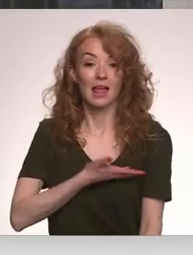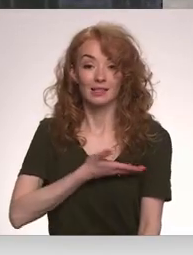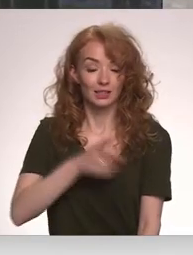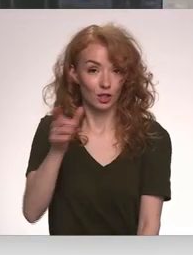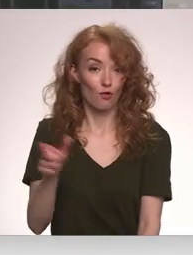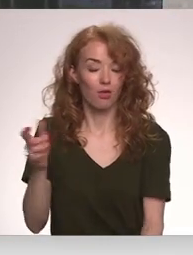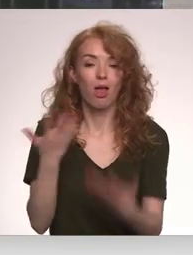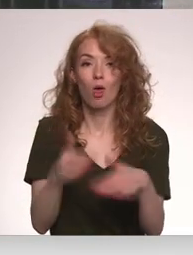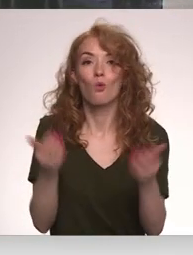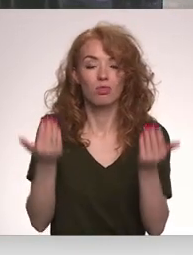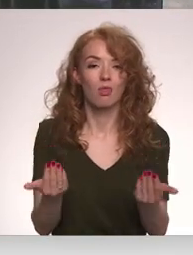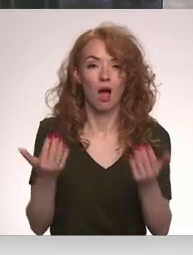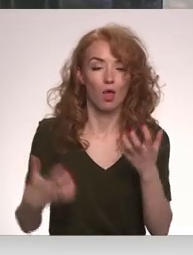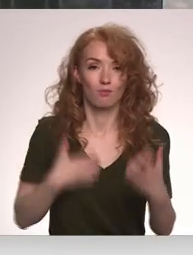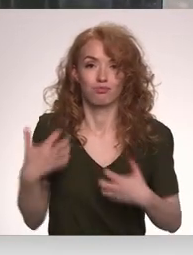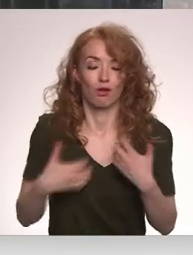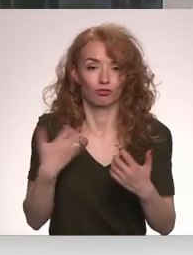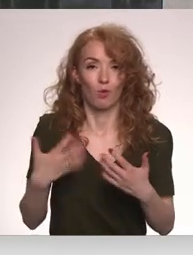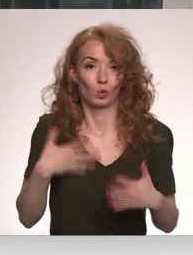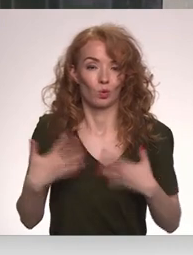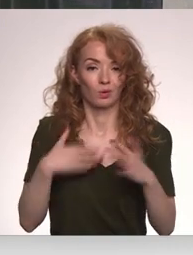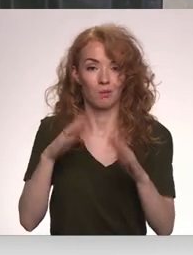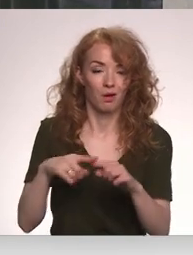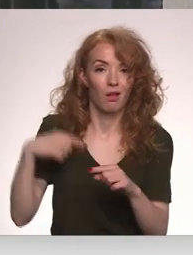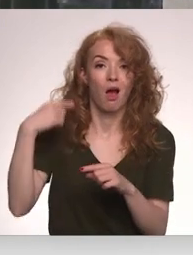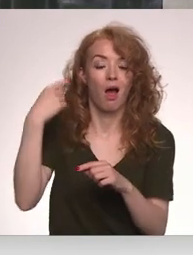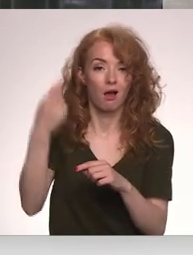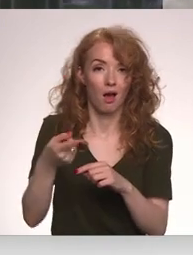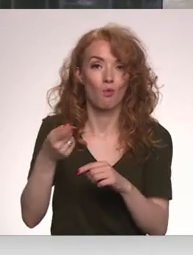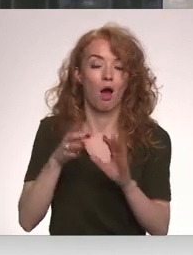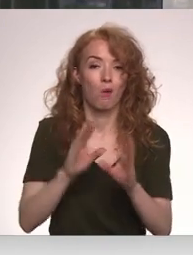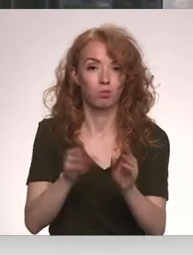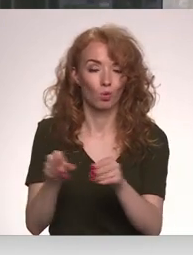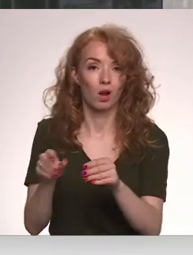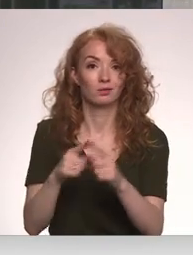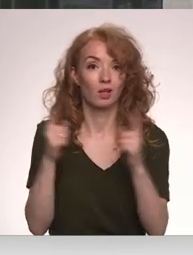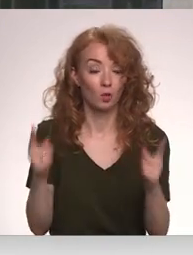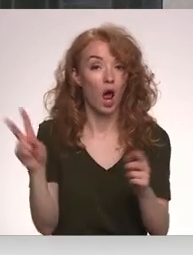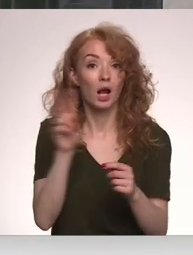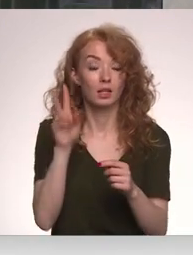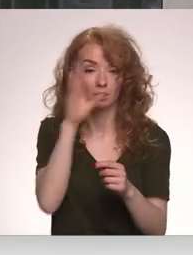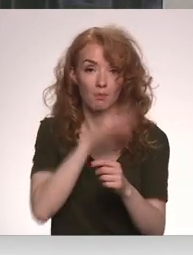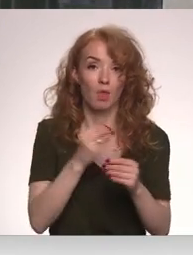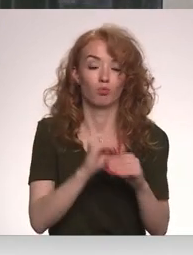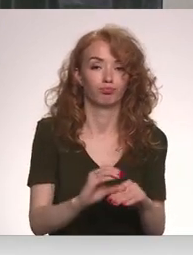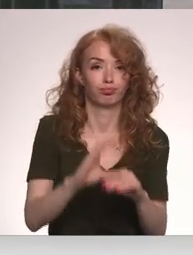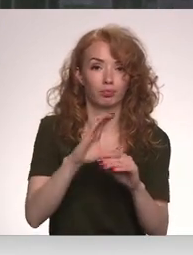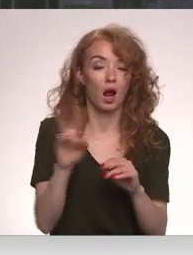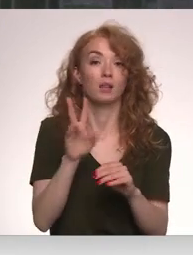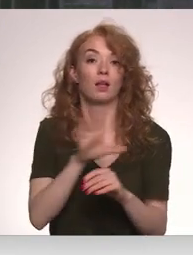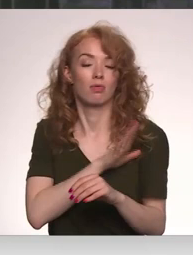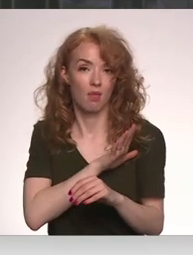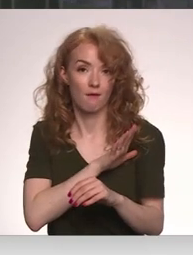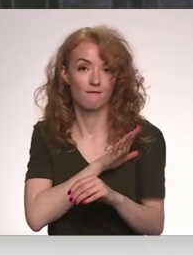Iedzīvotāji jau tagad ar bažām gaida nākamo apkures sezonu. Tie, kuri var, uzkrās finanses, kuri